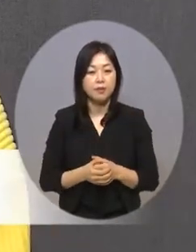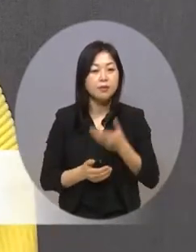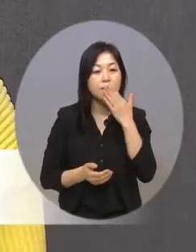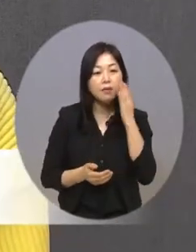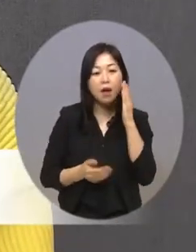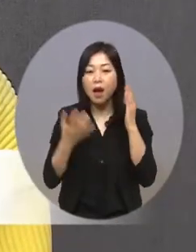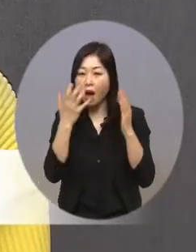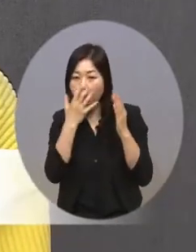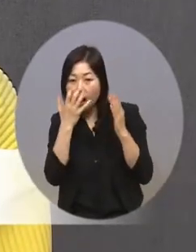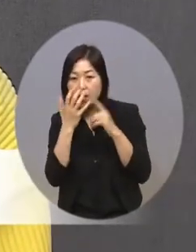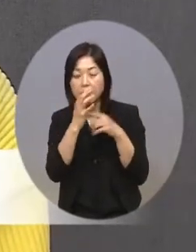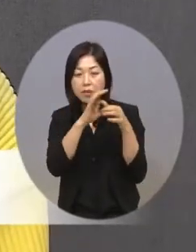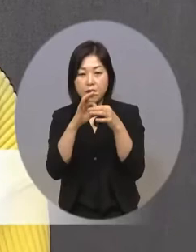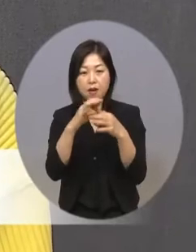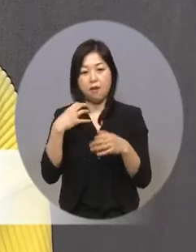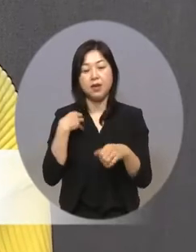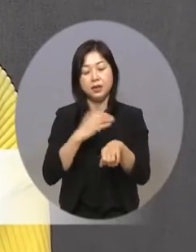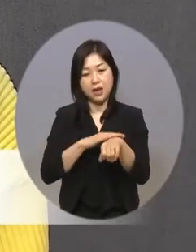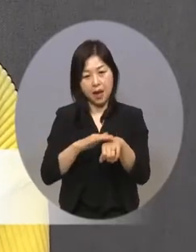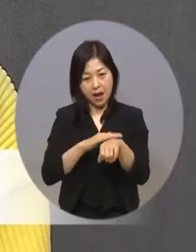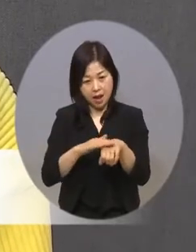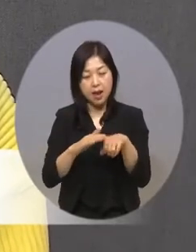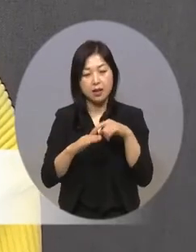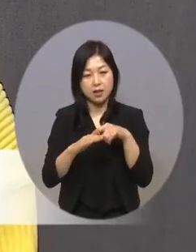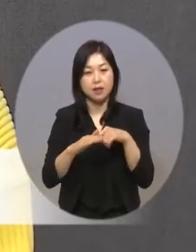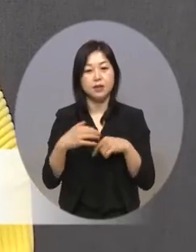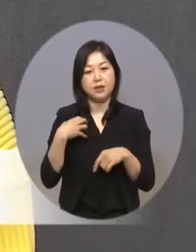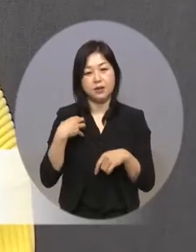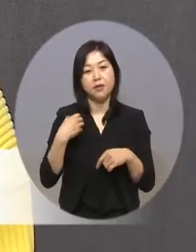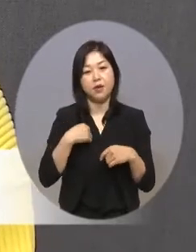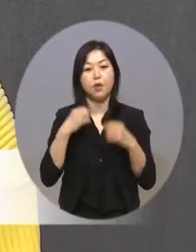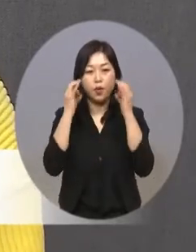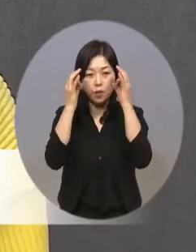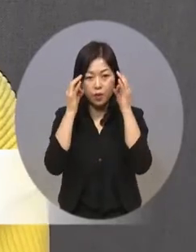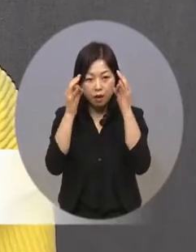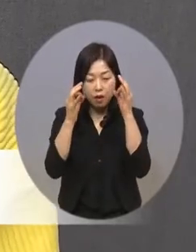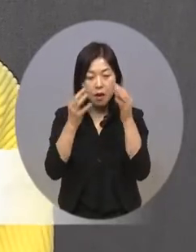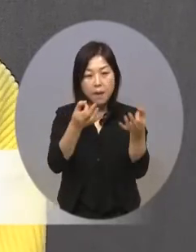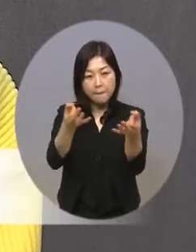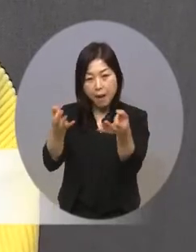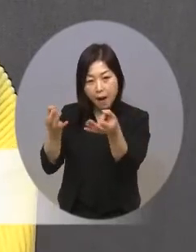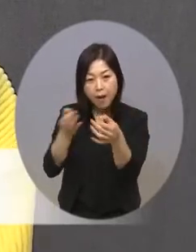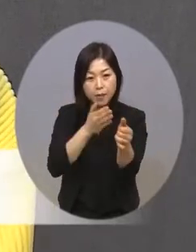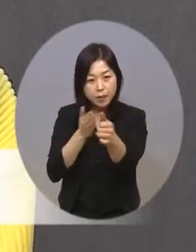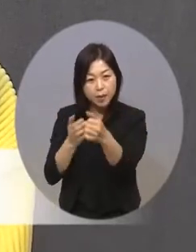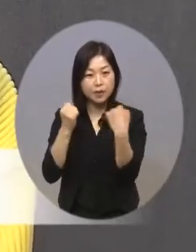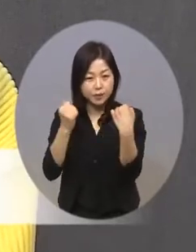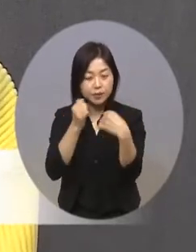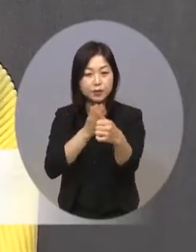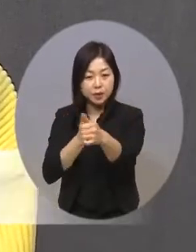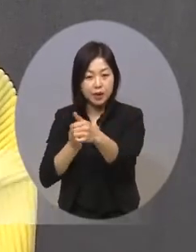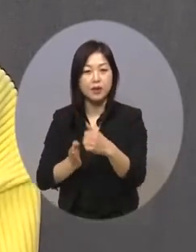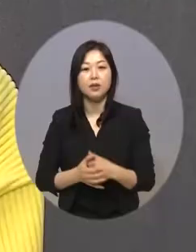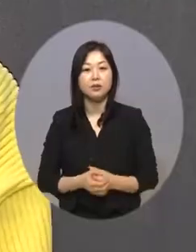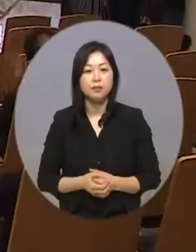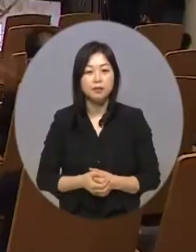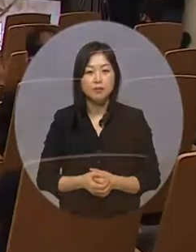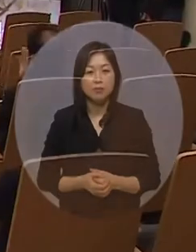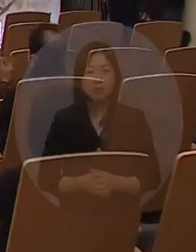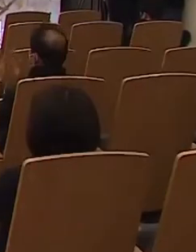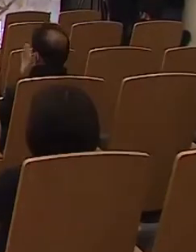가교 역할을 되기 위해서 앞으로도 노력을 할 테니까 뭔가 많이 지켜봐주시고 응원해 주셨으면 좋겠습니다.